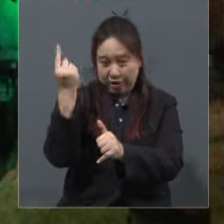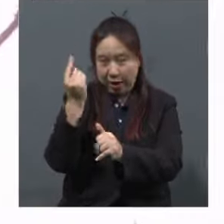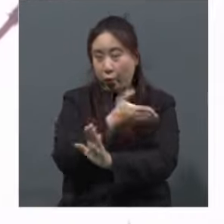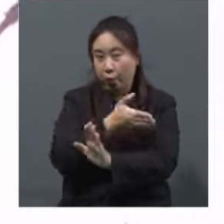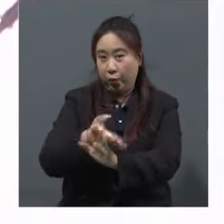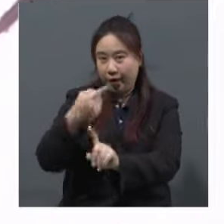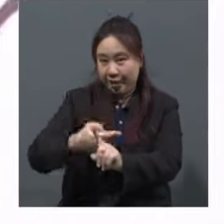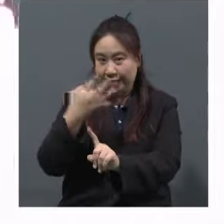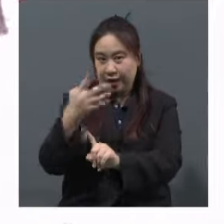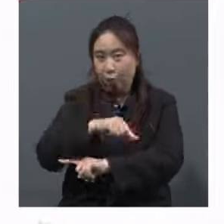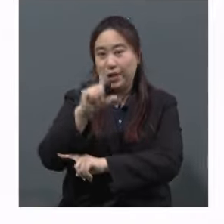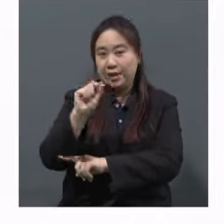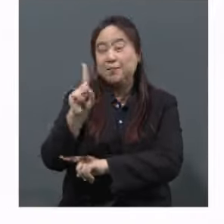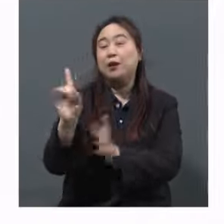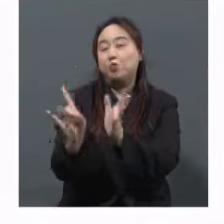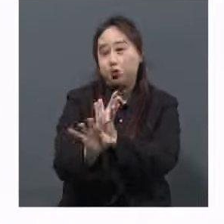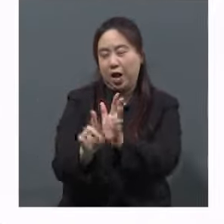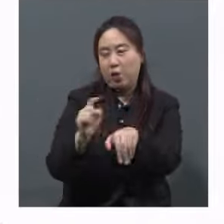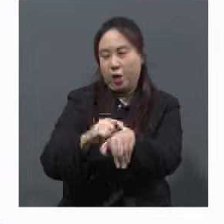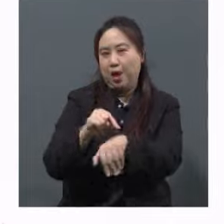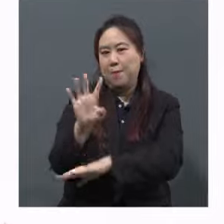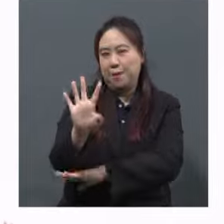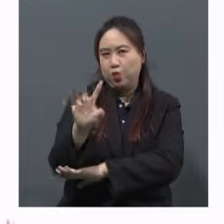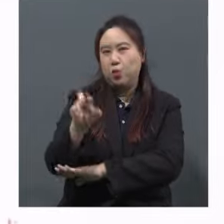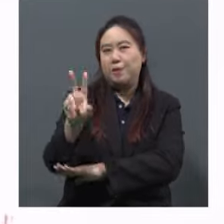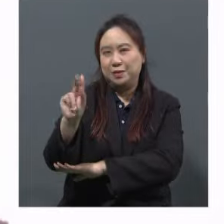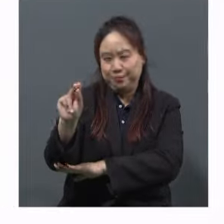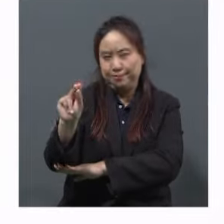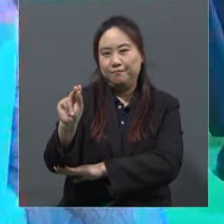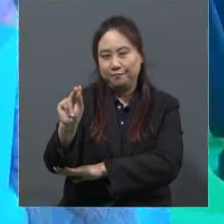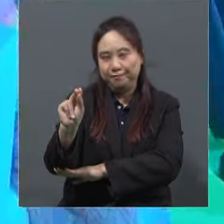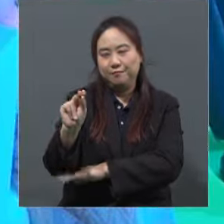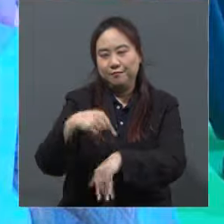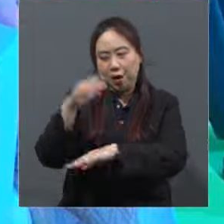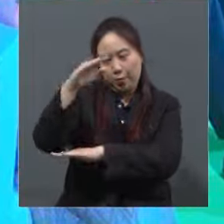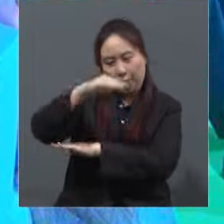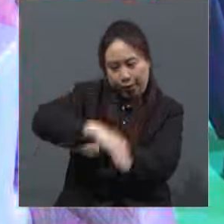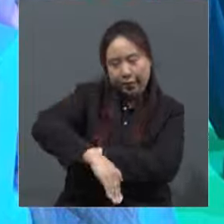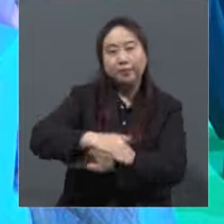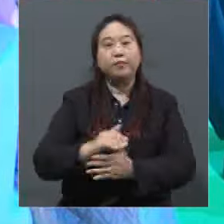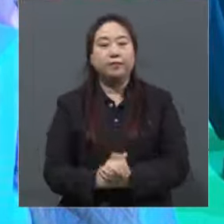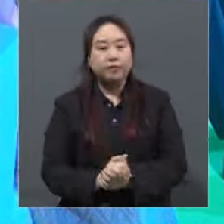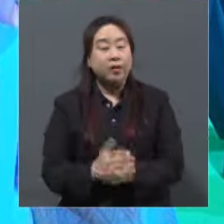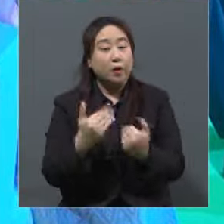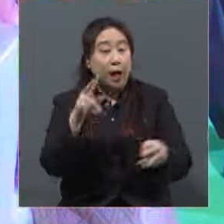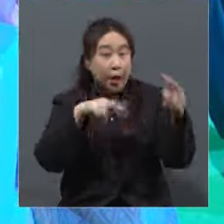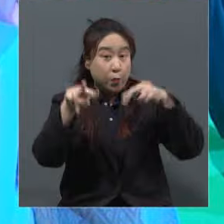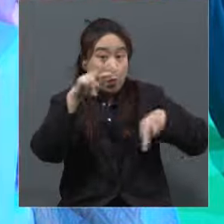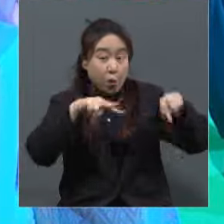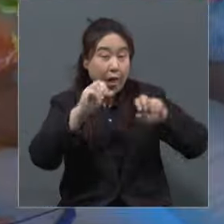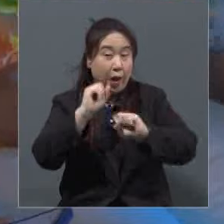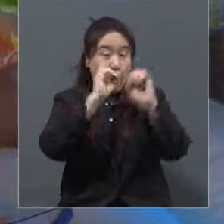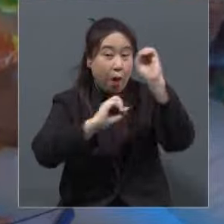วันที่ 21เมษายนนี้เวลาประมาณ 16:30นเป็นต้นไปขณะที่มาตรการรักษาความปลอดภัยสำหรับ